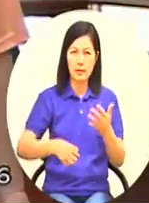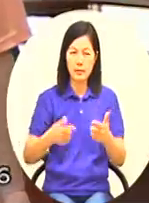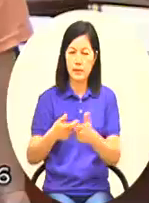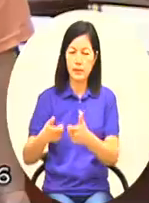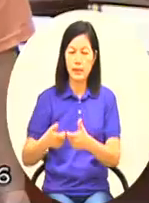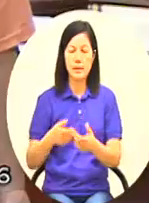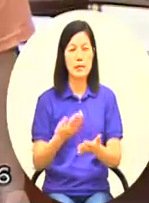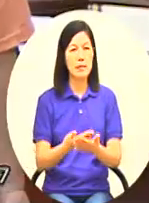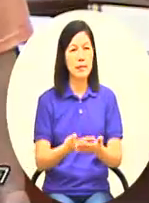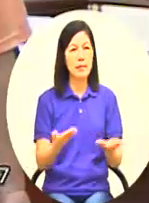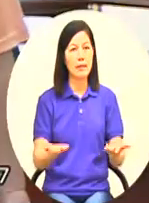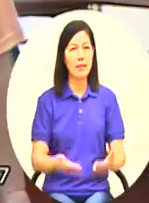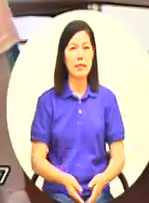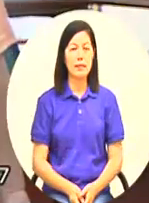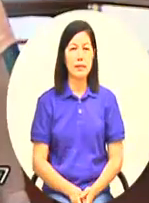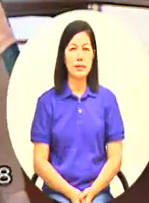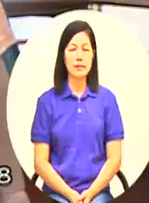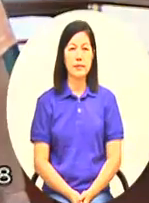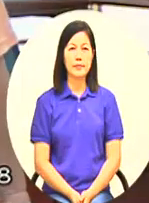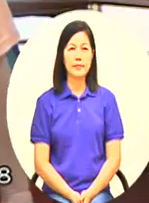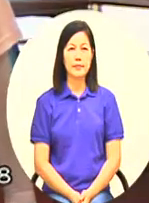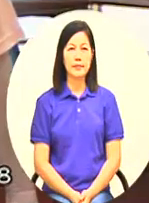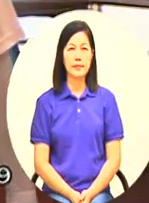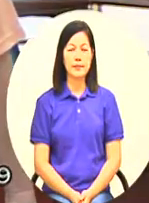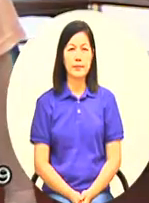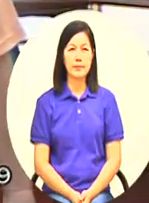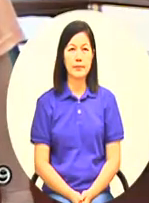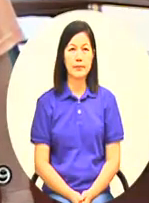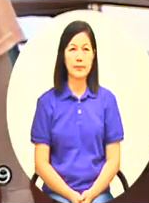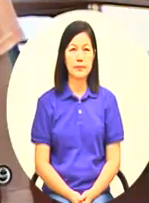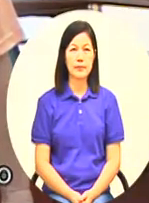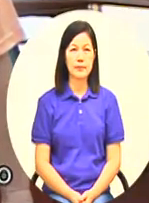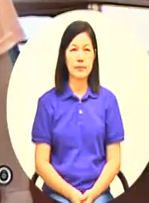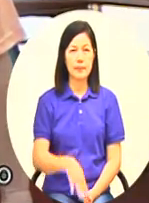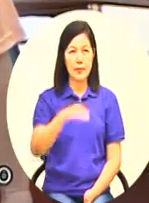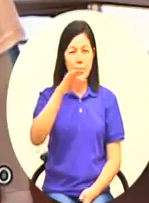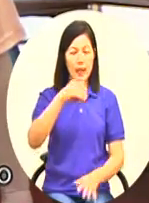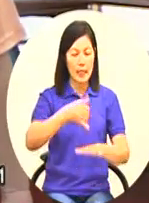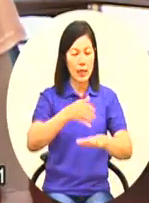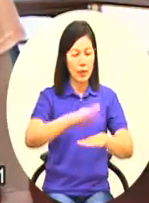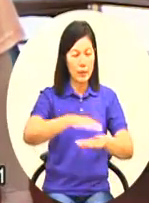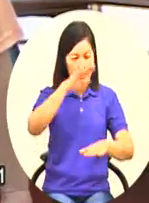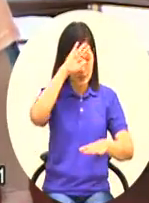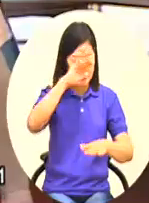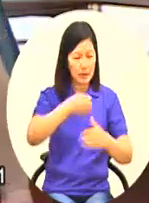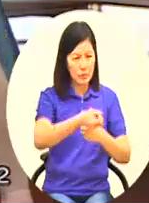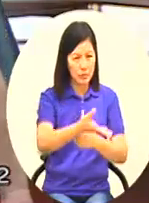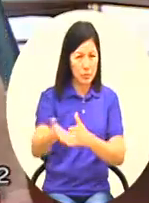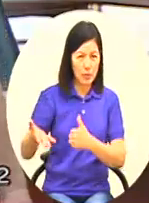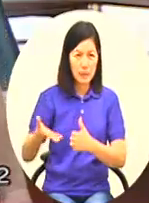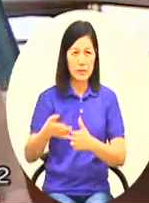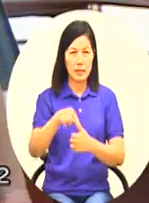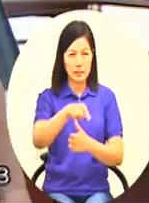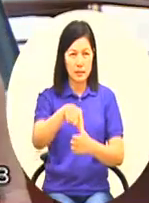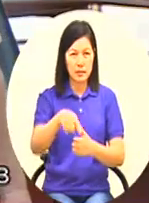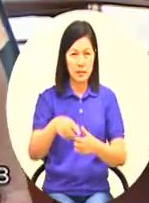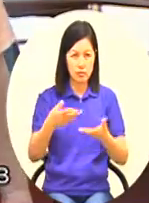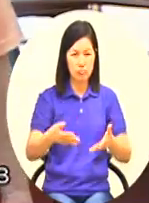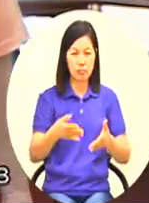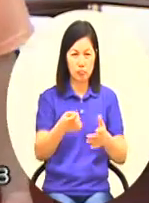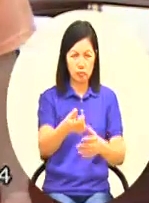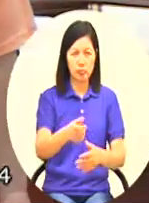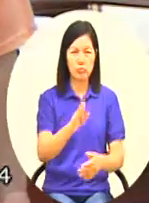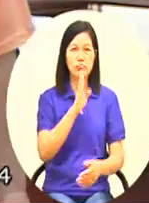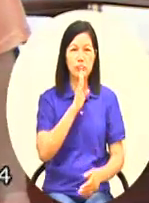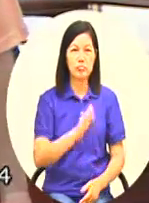啊，就是讲拢是病媒蚊拢来是死亡啊！哦啊、所以呢，就是讲，今仔日咱咧遮